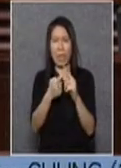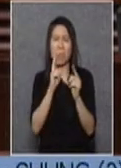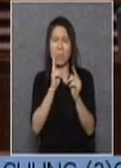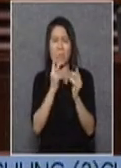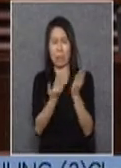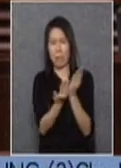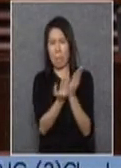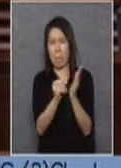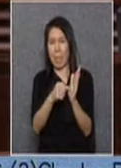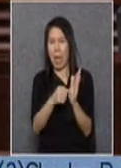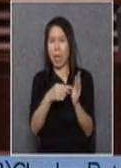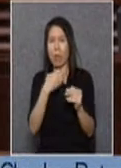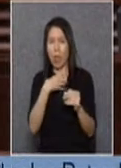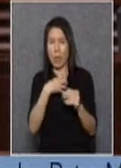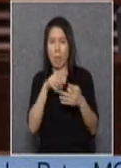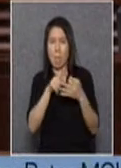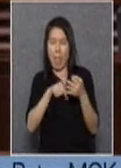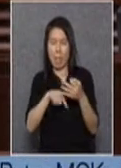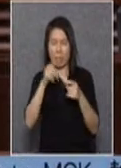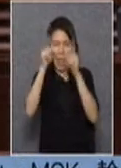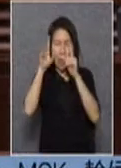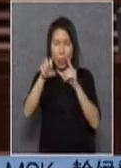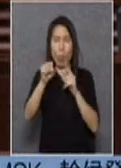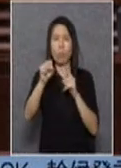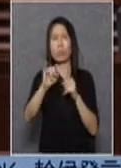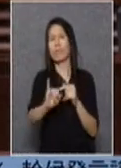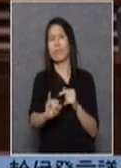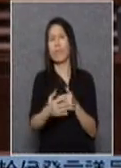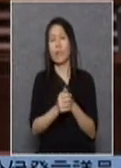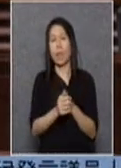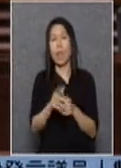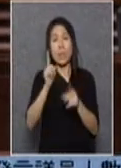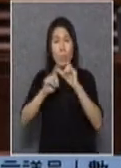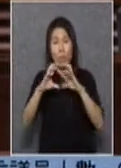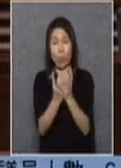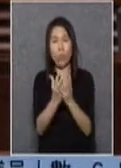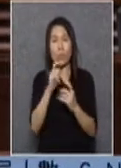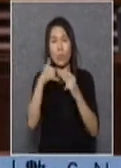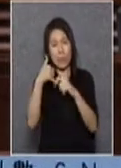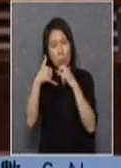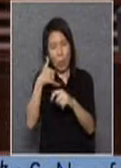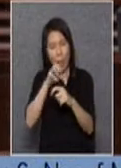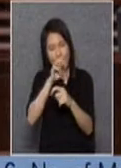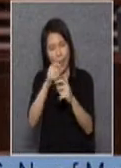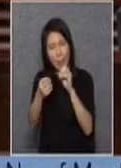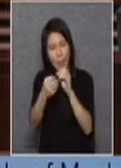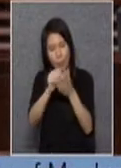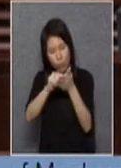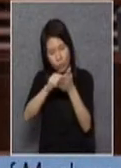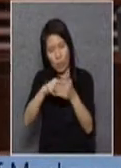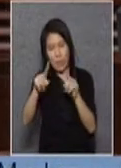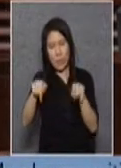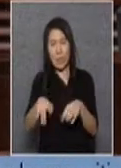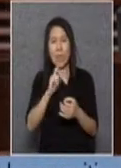上濫用的污名。主席，自由黨今年一月呢用電話問卷調查作出分析，他說過去